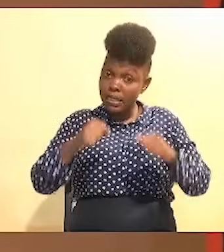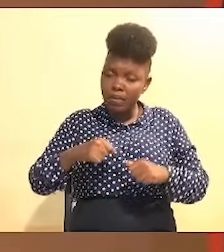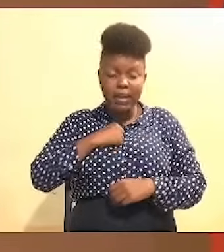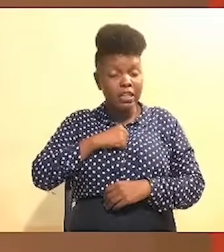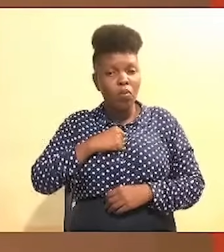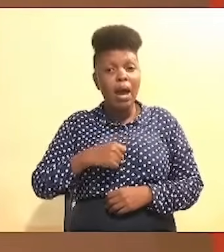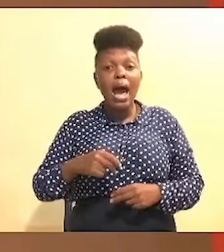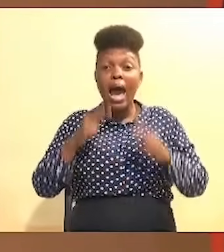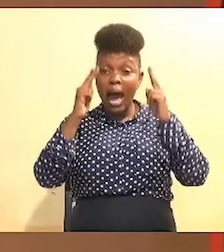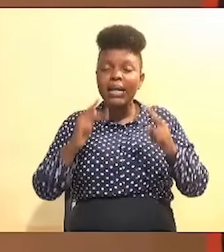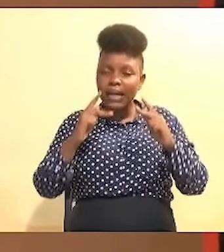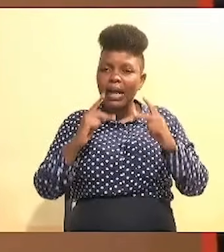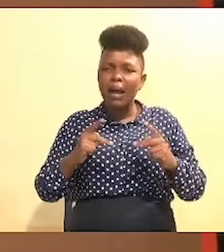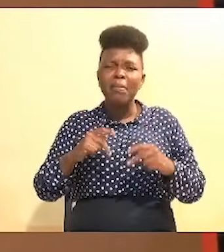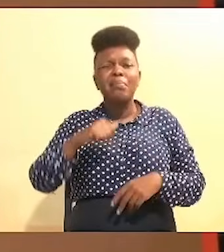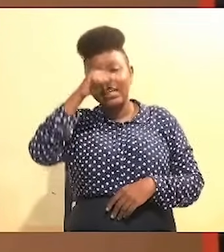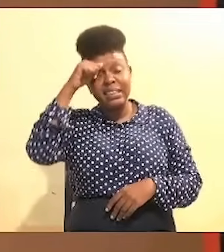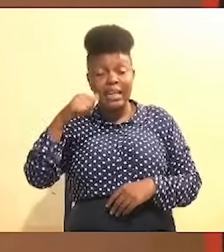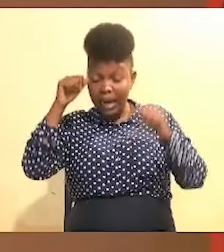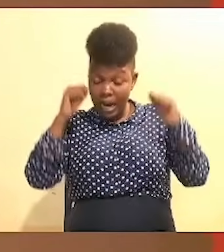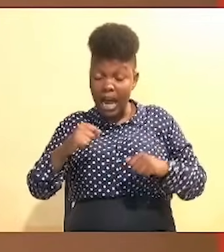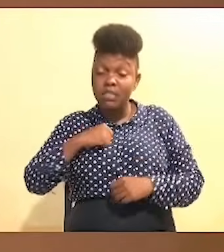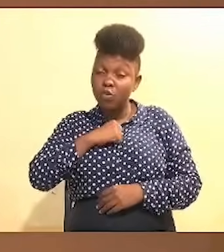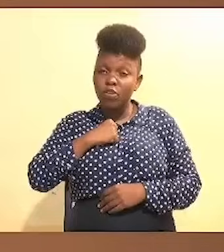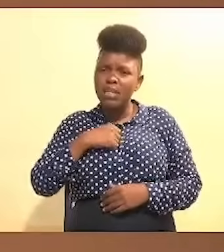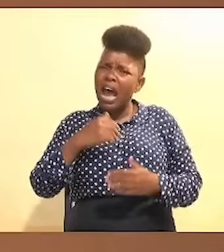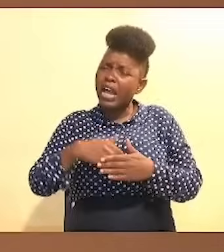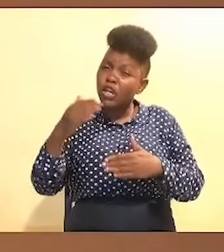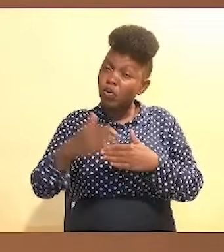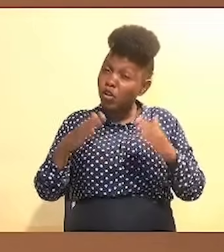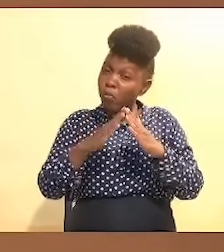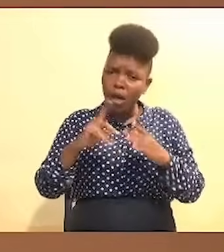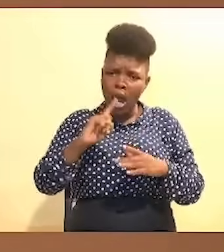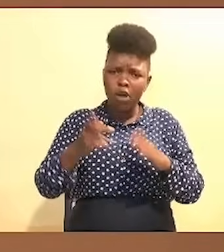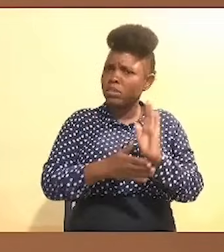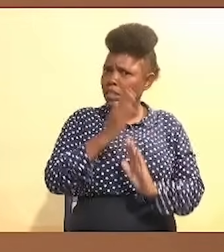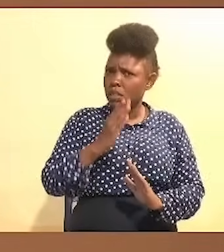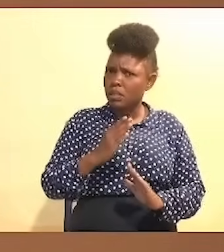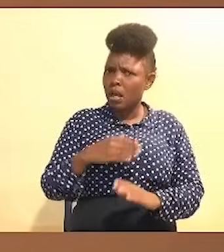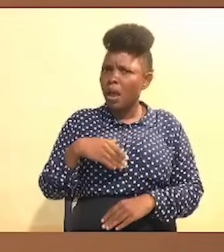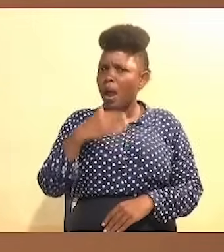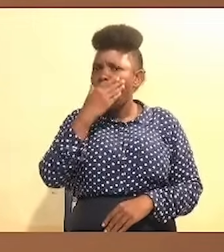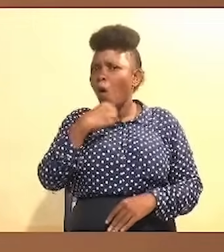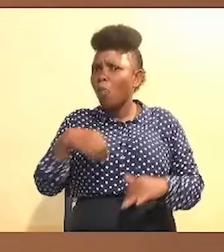beef itakuuma. Sasa ukirudi nyumbani usianze, baba fulani,